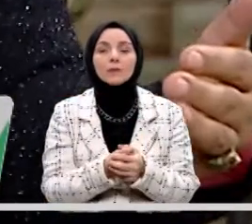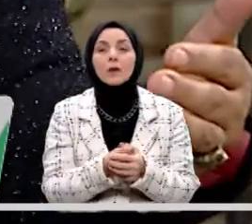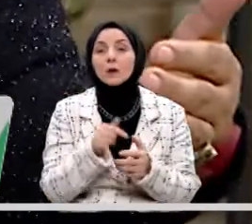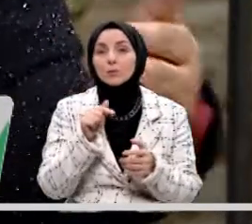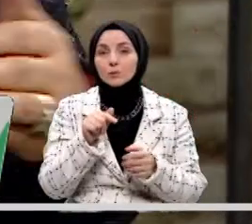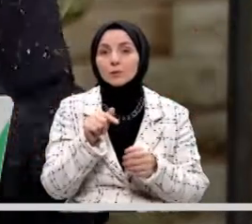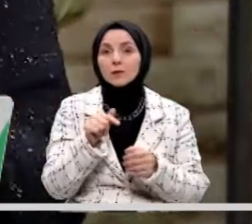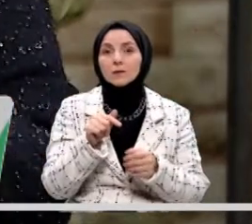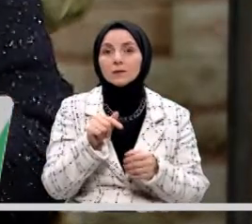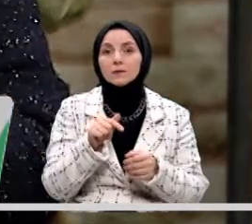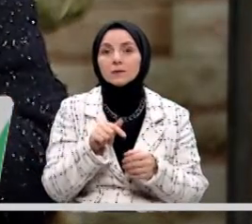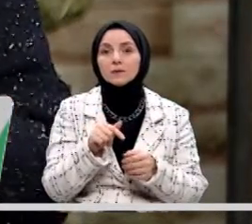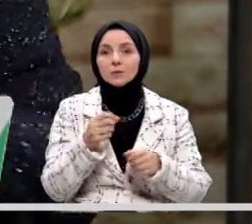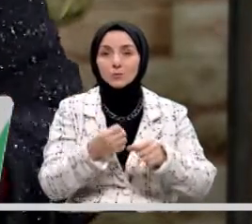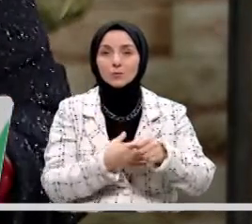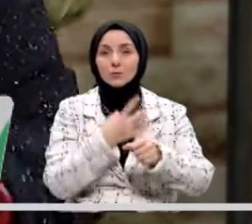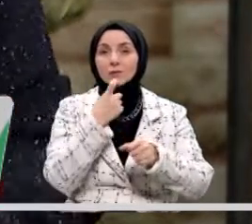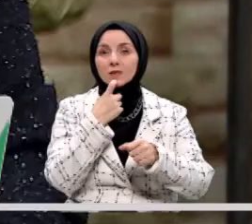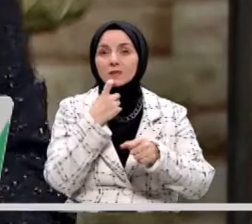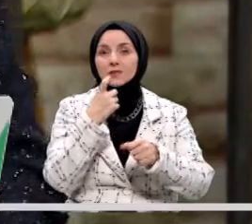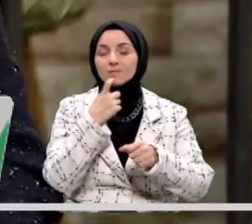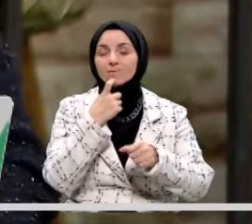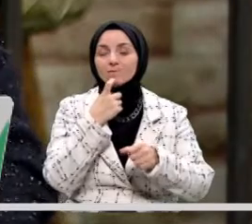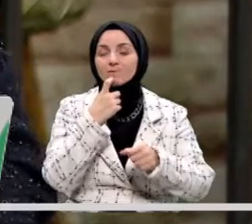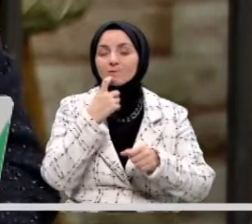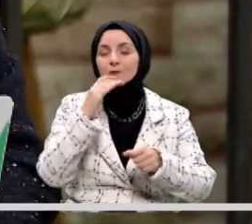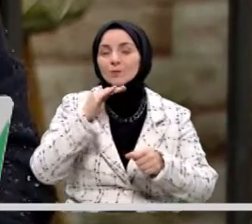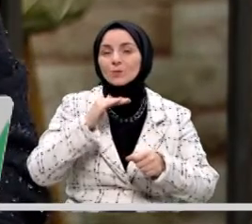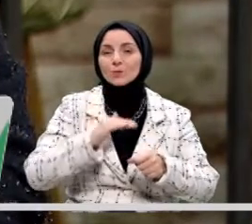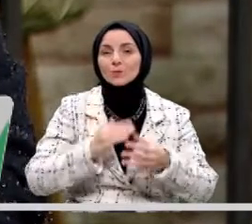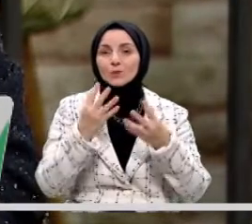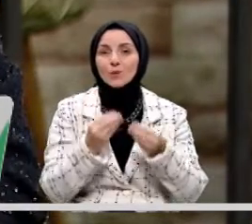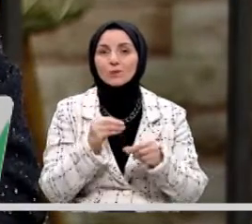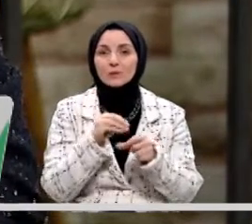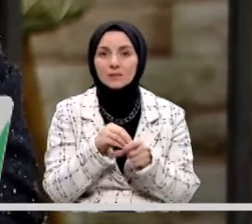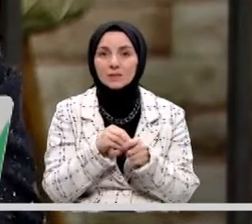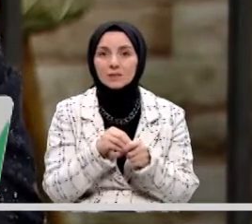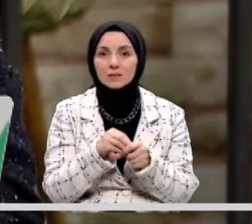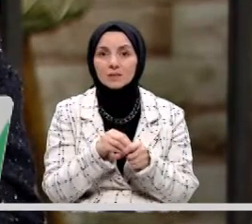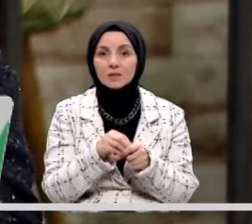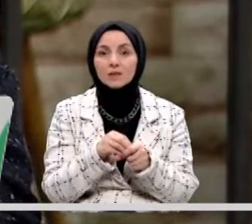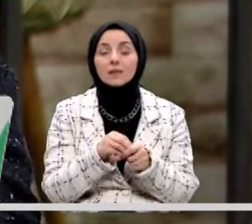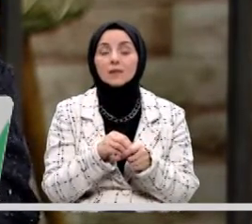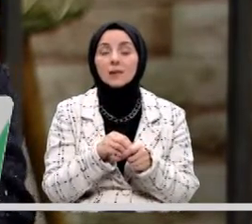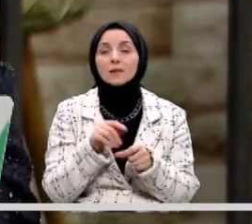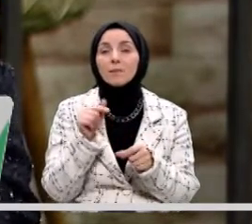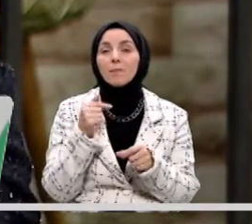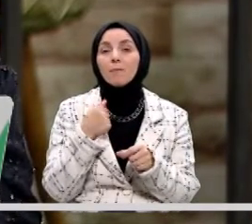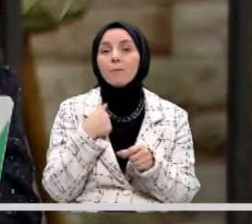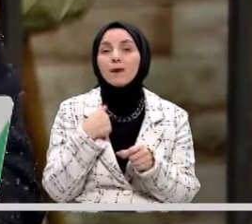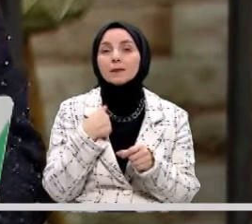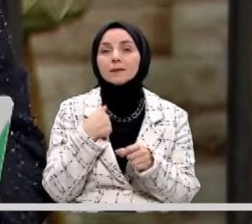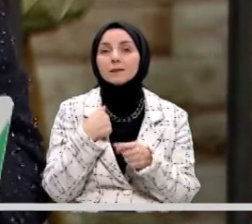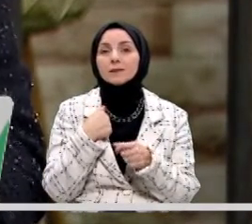kendimi ifade edebilirim ama kapıdan girdiğim zaman bu yaştaki Özgür Hoca olarak girmiyorum çekinme yaşım 5 destekleyen Yaş 11